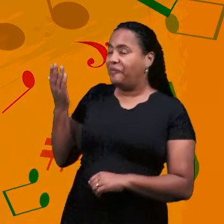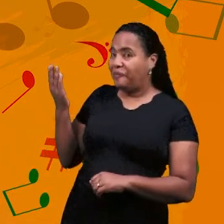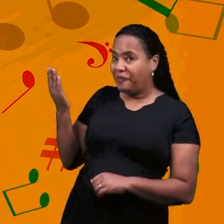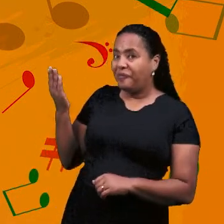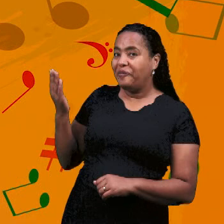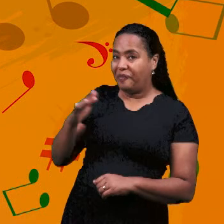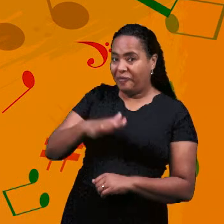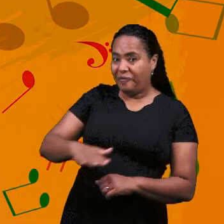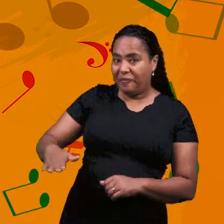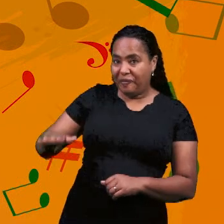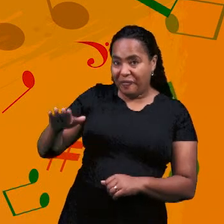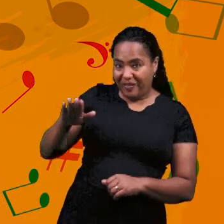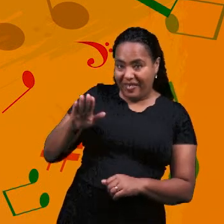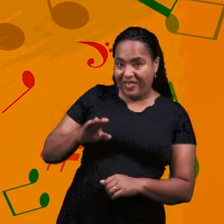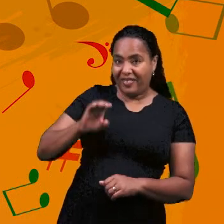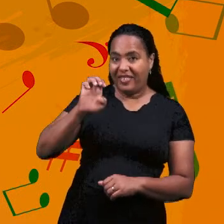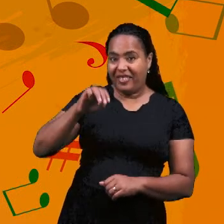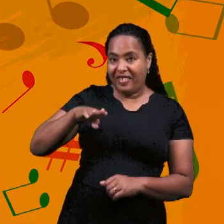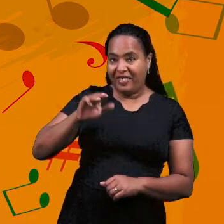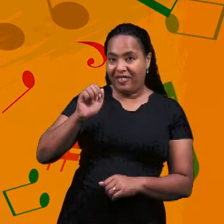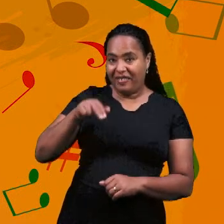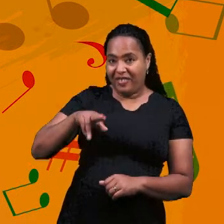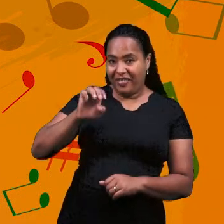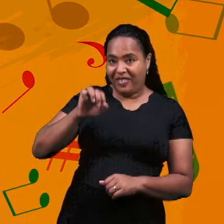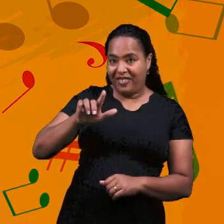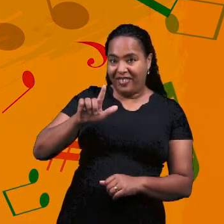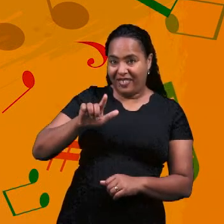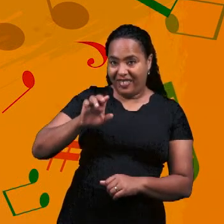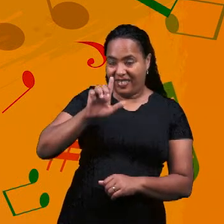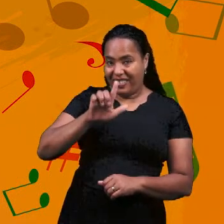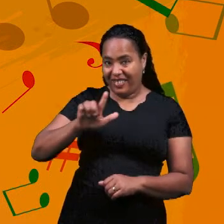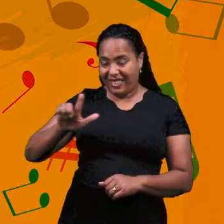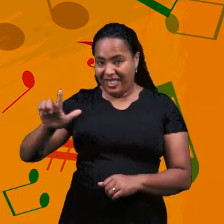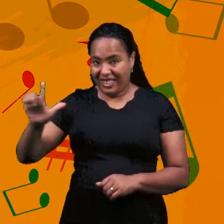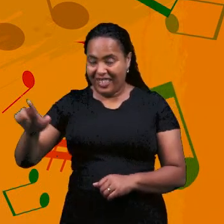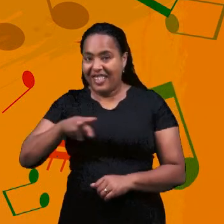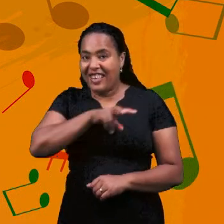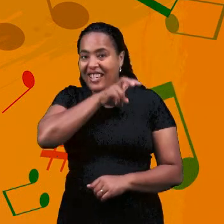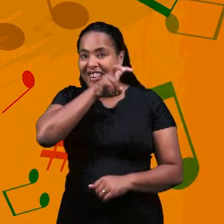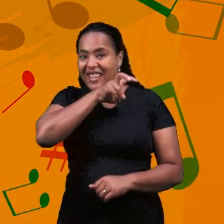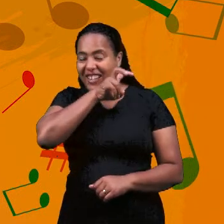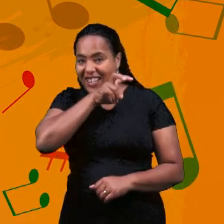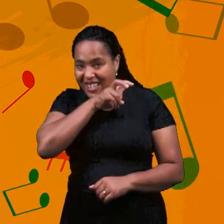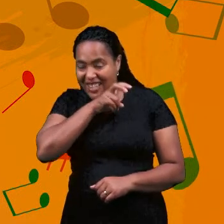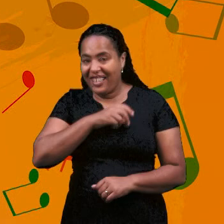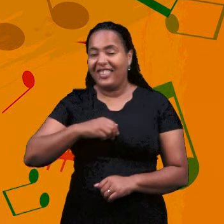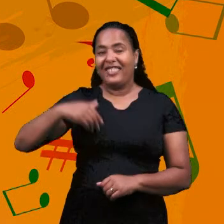Voici l'intermédiaire Emmanuel Gomes, de Cascavel, Paraná.